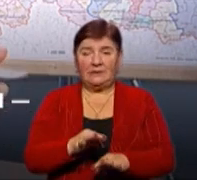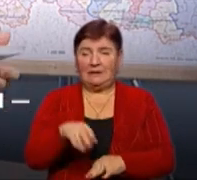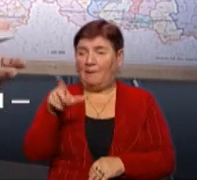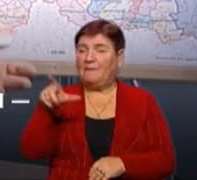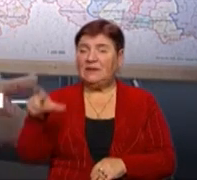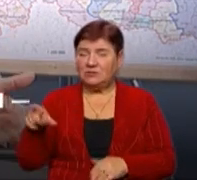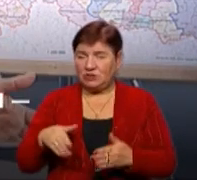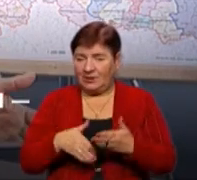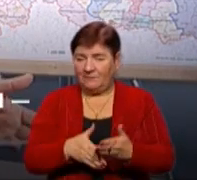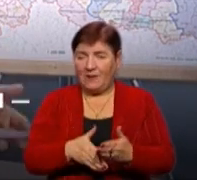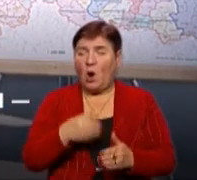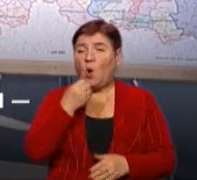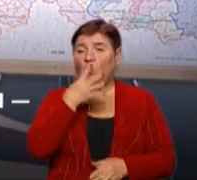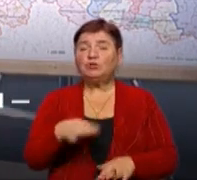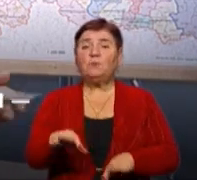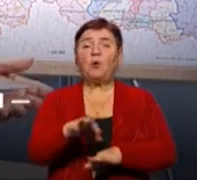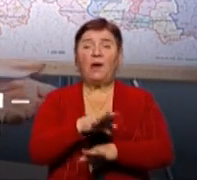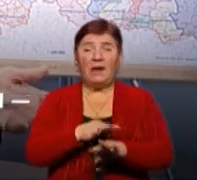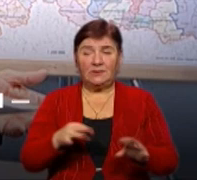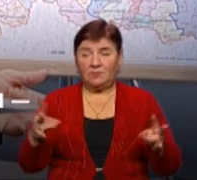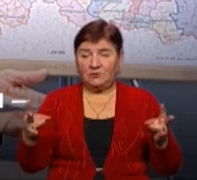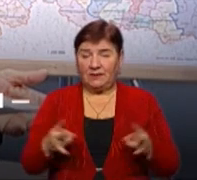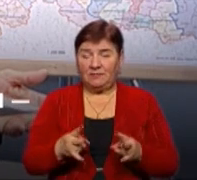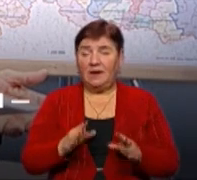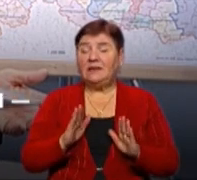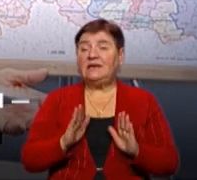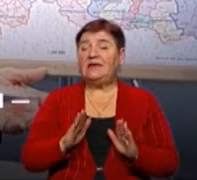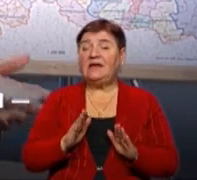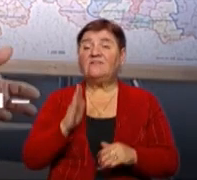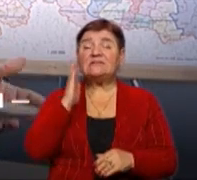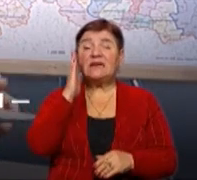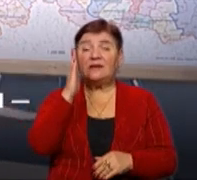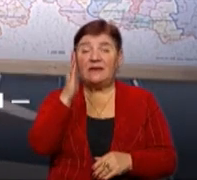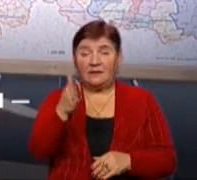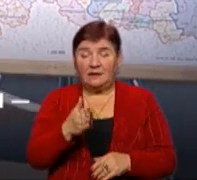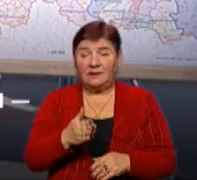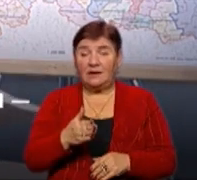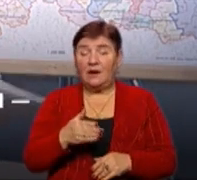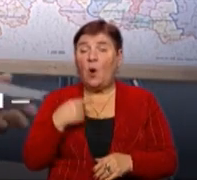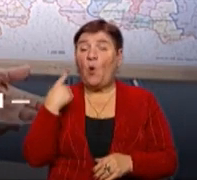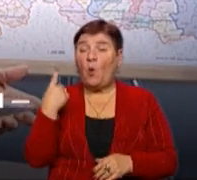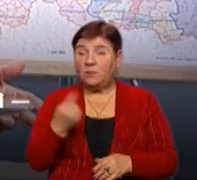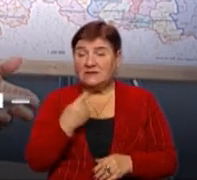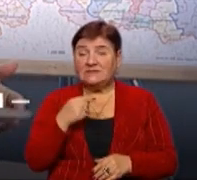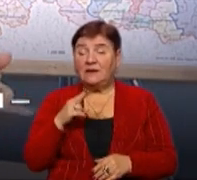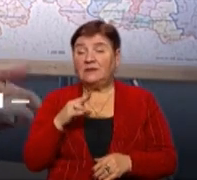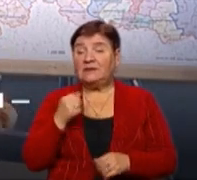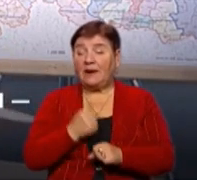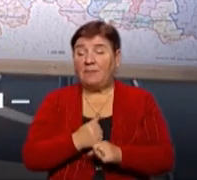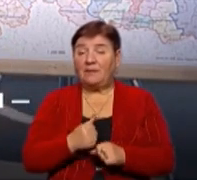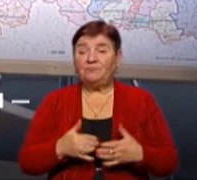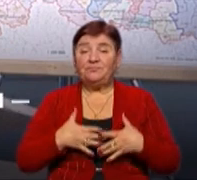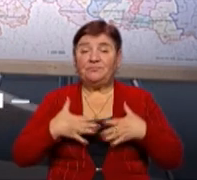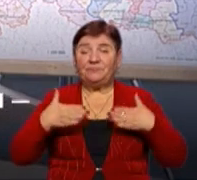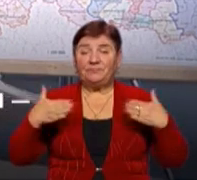менеджери, потрібні хороші проєкти, не тільки в стратегії області, яких теж дуже обмаль. І теж потрібно розгорнути